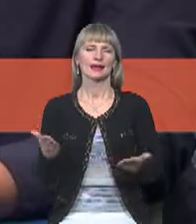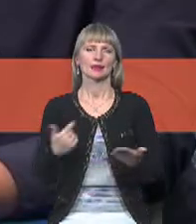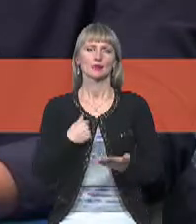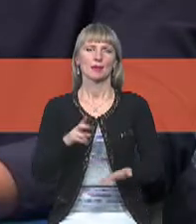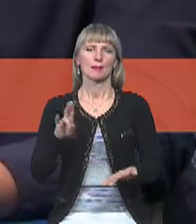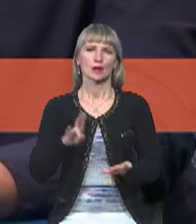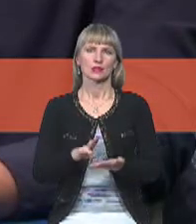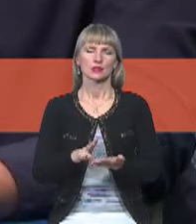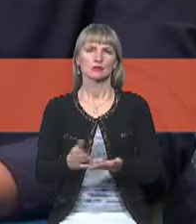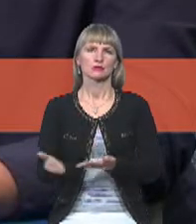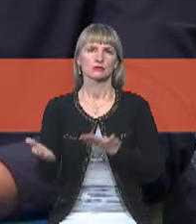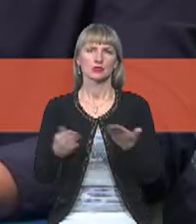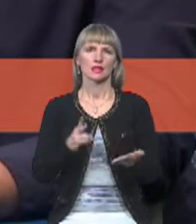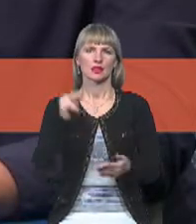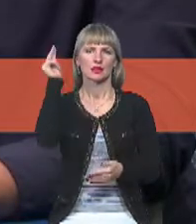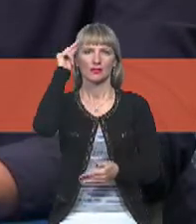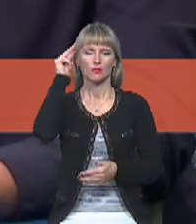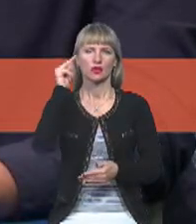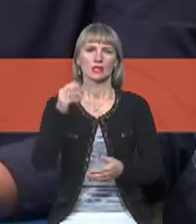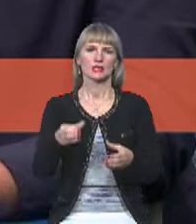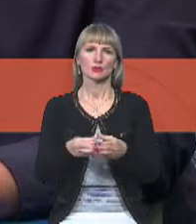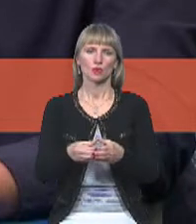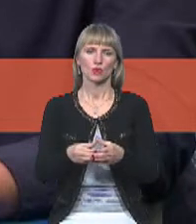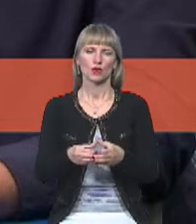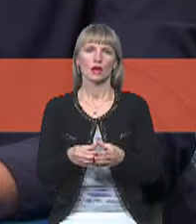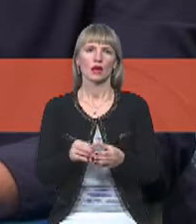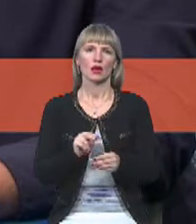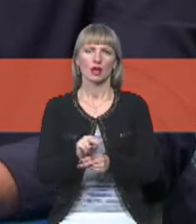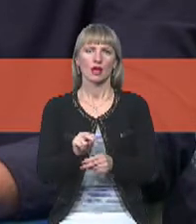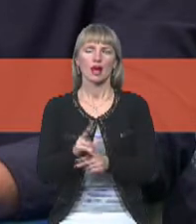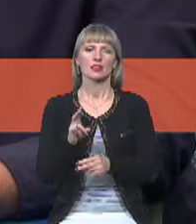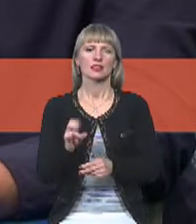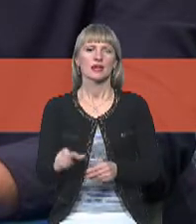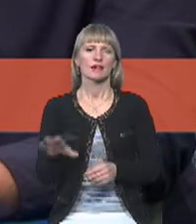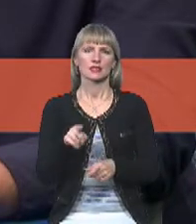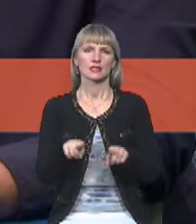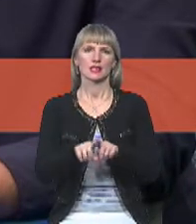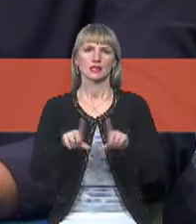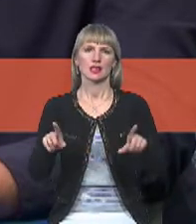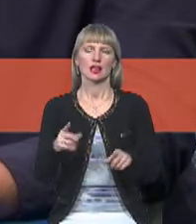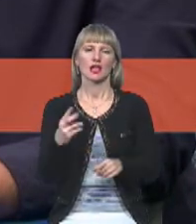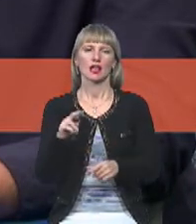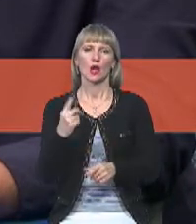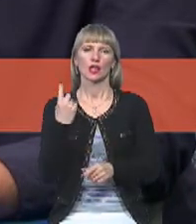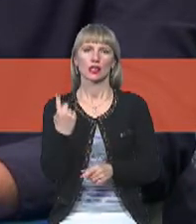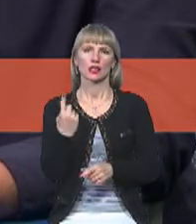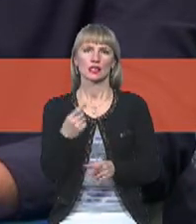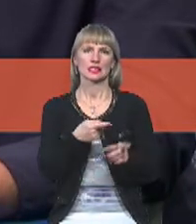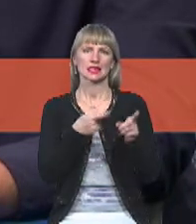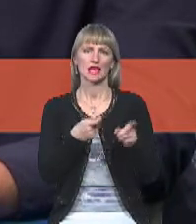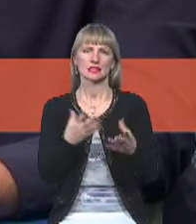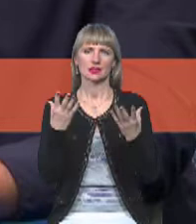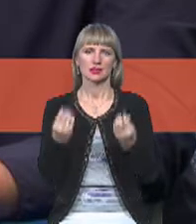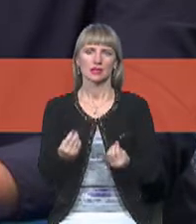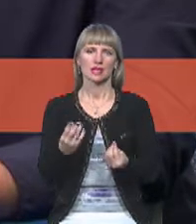ми постійно залучаємо на навчальні збори, на всі отакі от заходи, як єдиний стрілецький день, як День